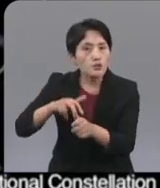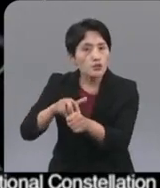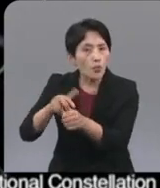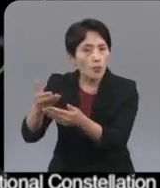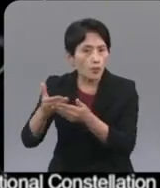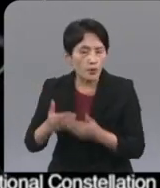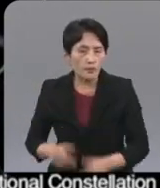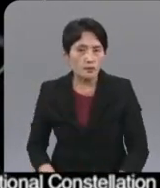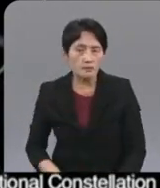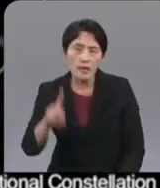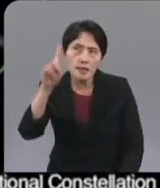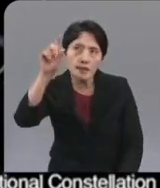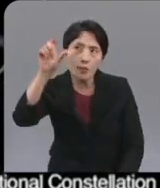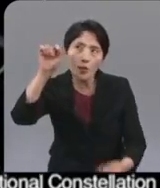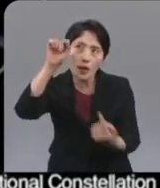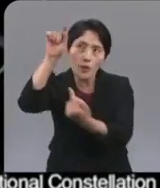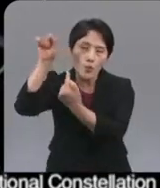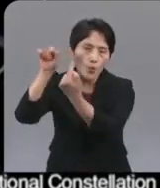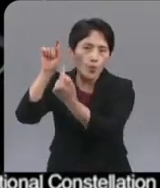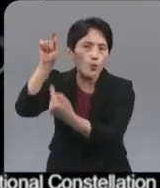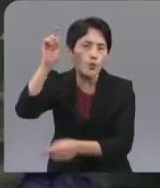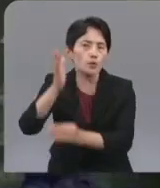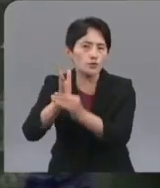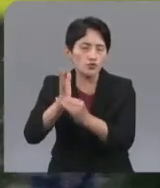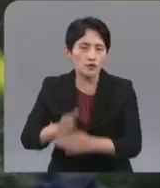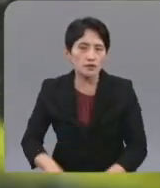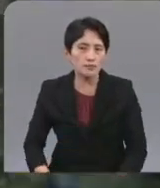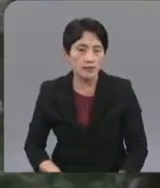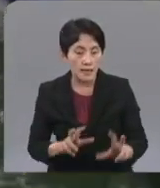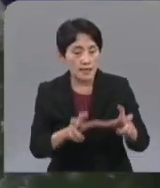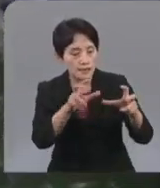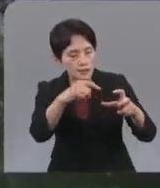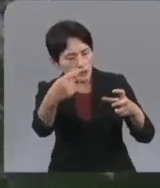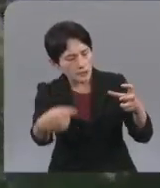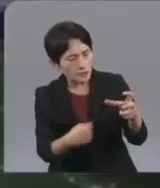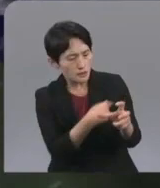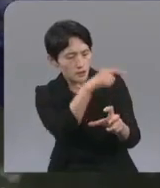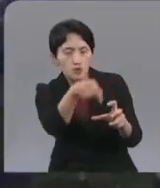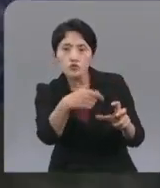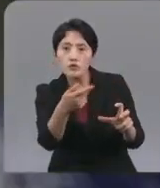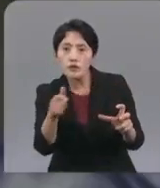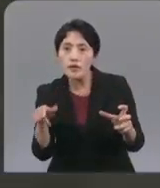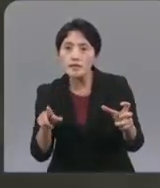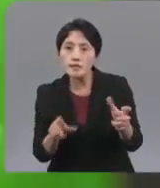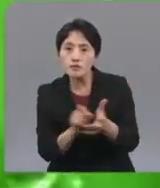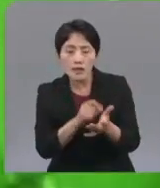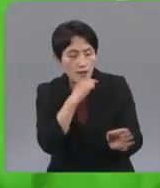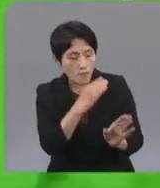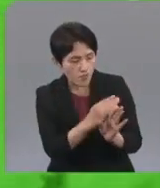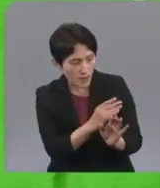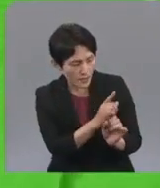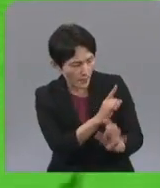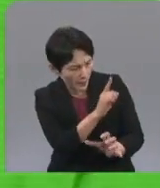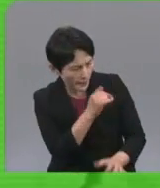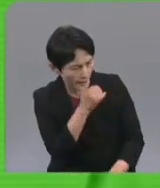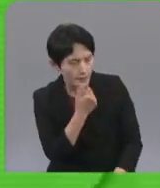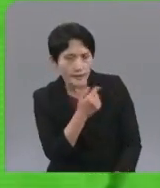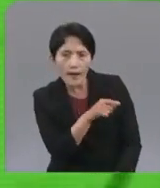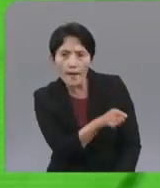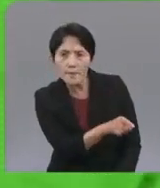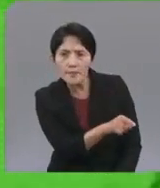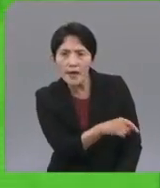تعزيز قوه الردع ضد تهديدات اسلحه الدمار الشامل الكوريه الشماليه